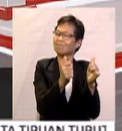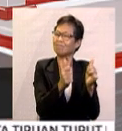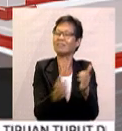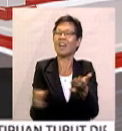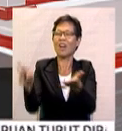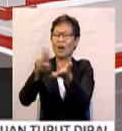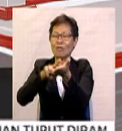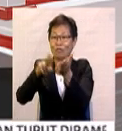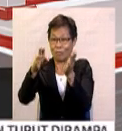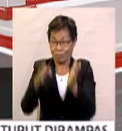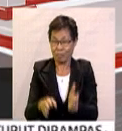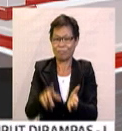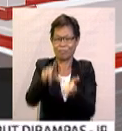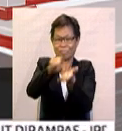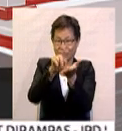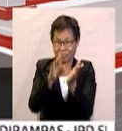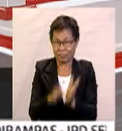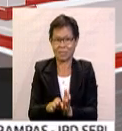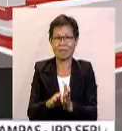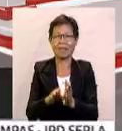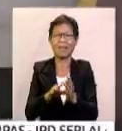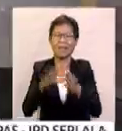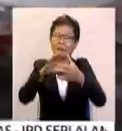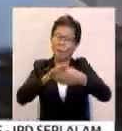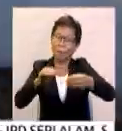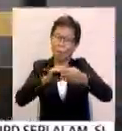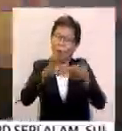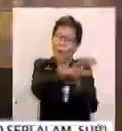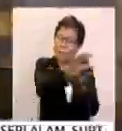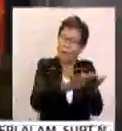Ismail memericikan pelan berkenaan.